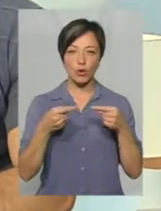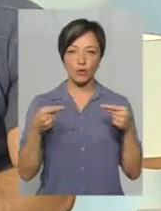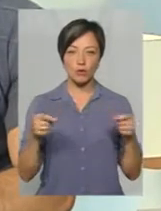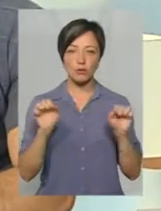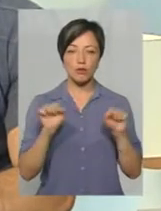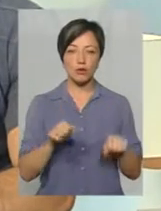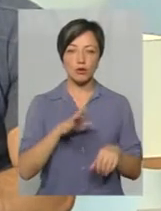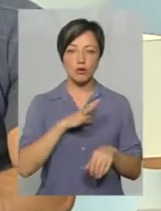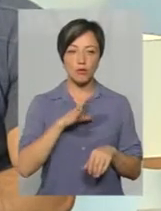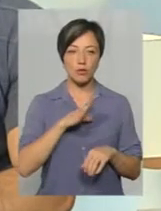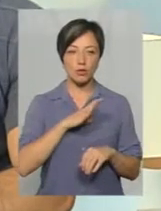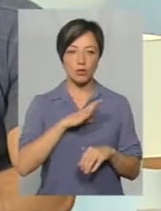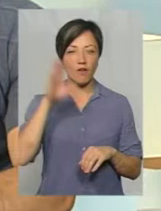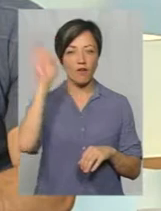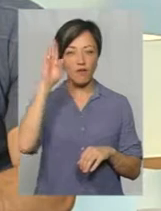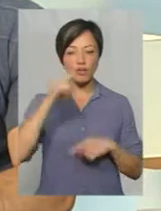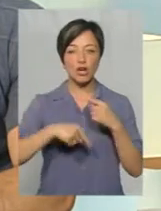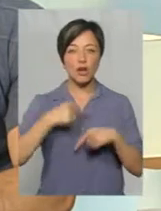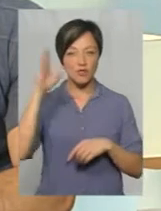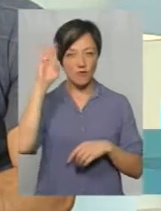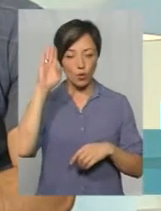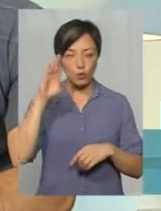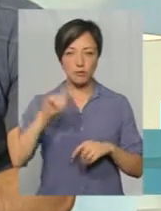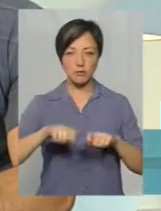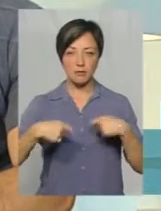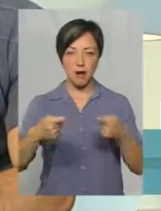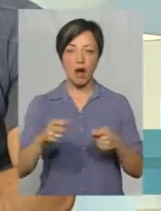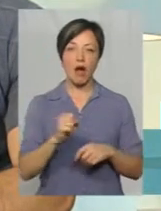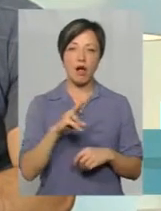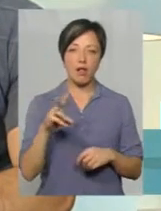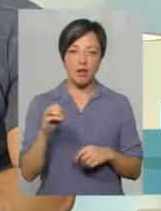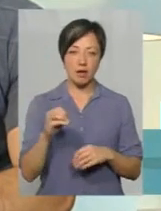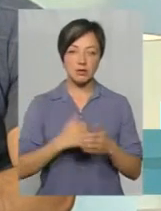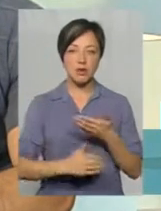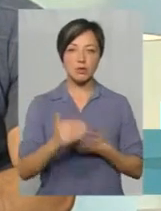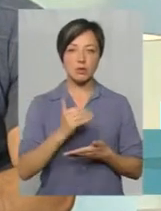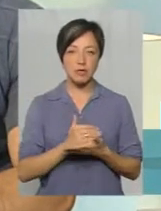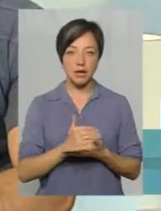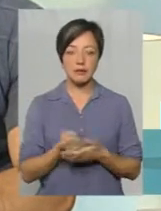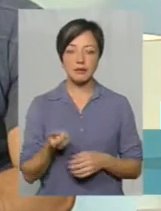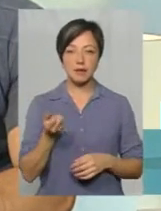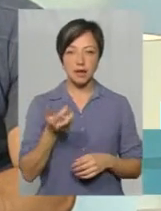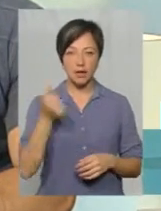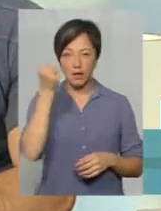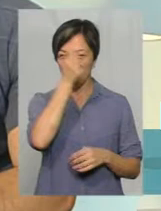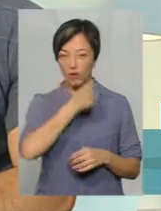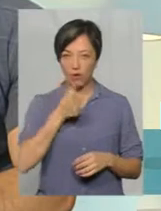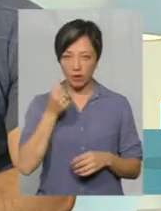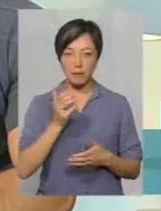Може бути водний шлях передачі. Але за останніх декілька років ми